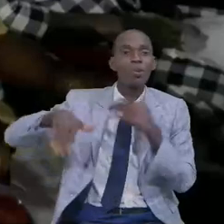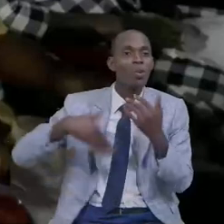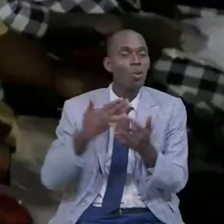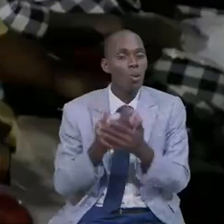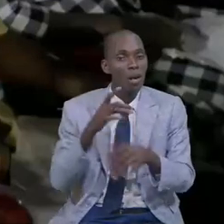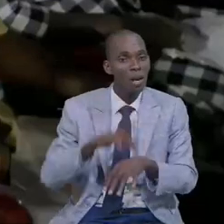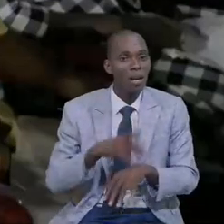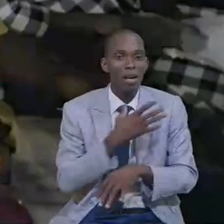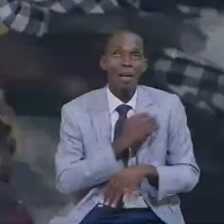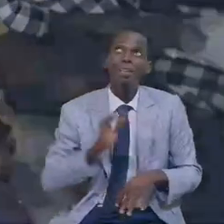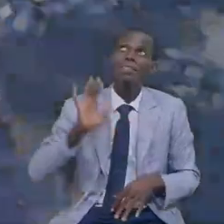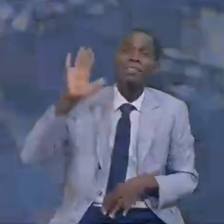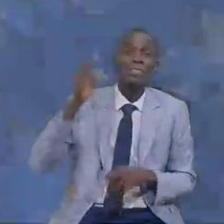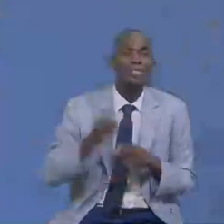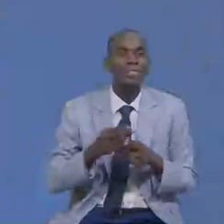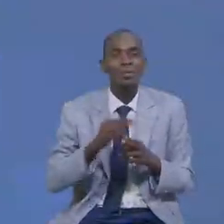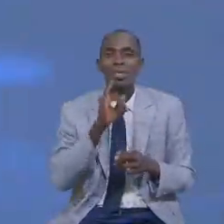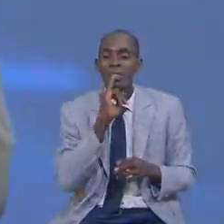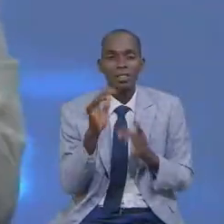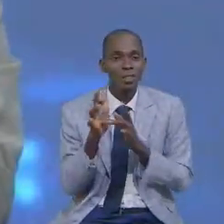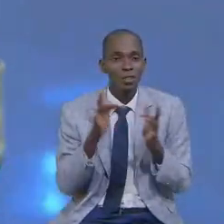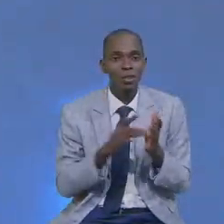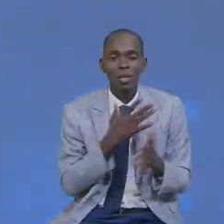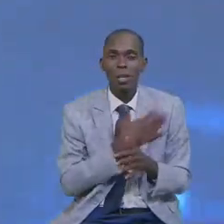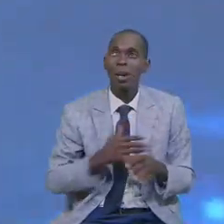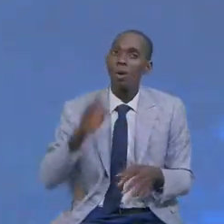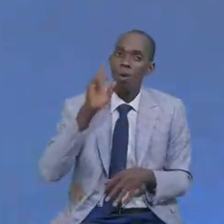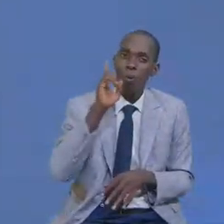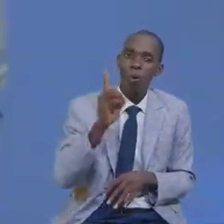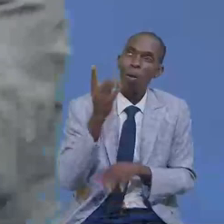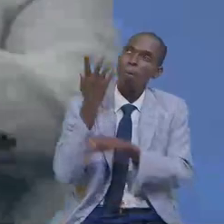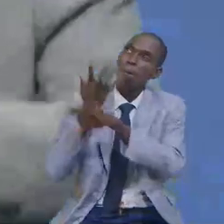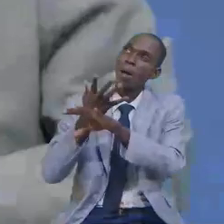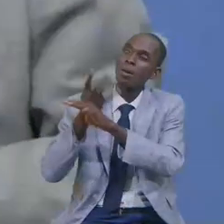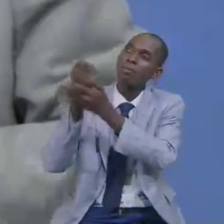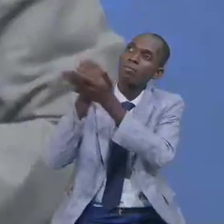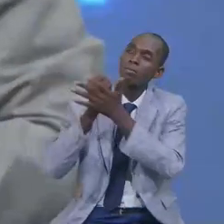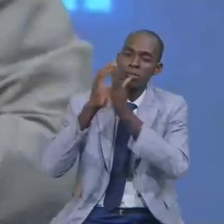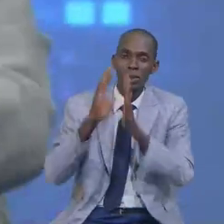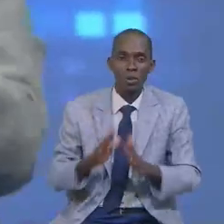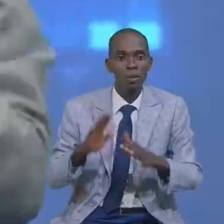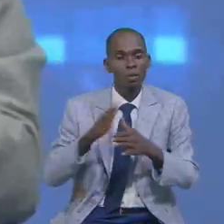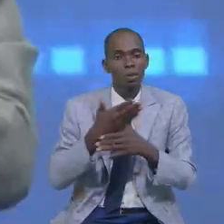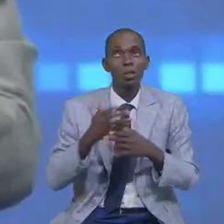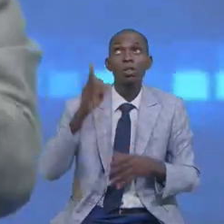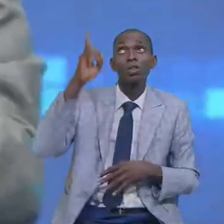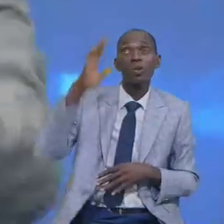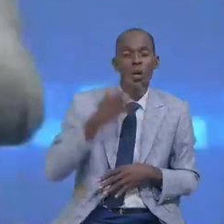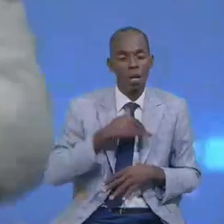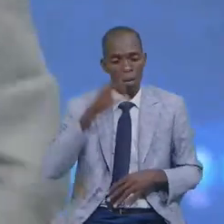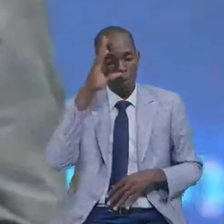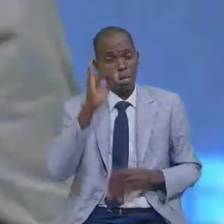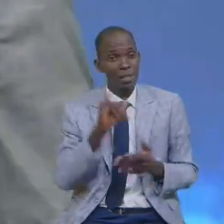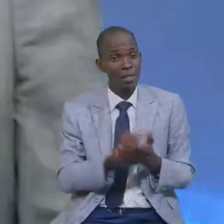est Jésus. Et un seul médiateur entre Dieu et les hommes. Cet homme,